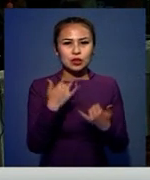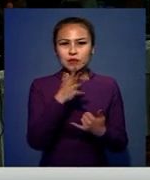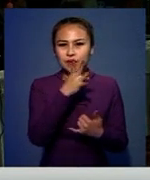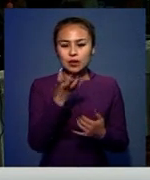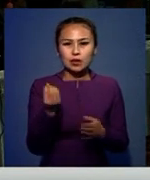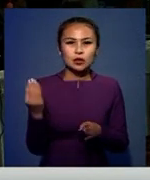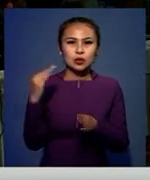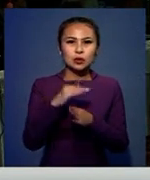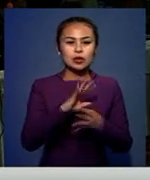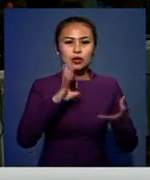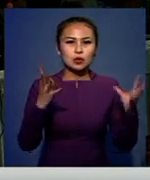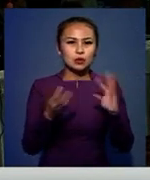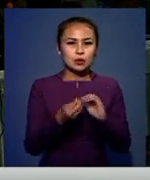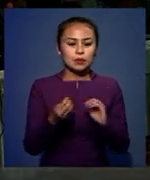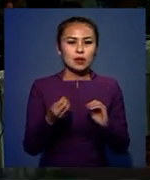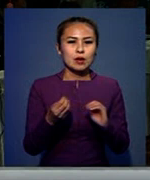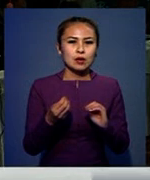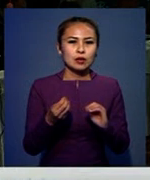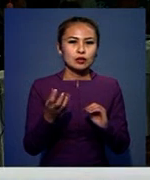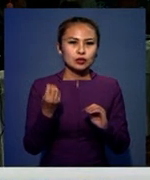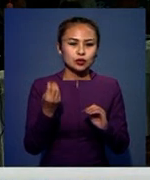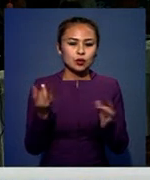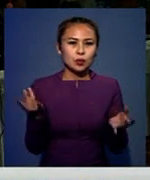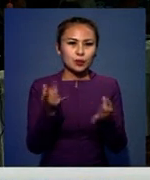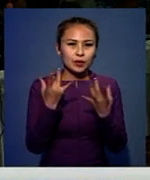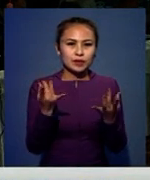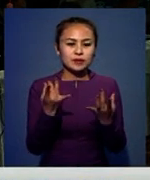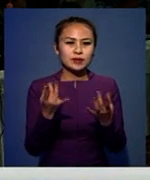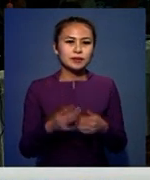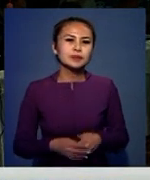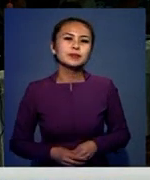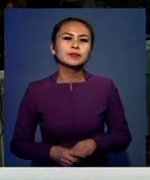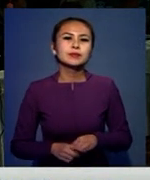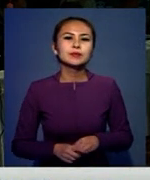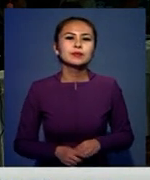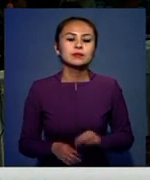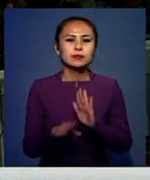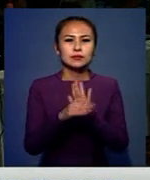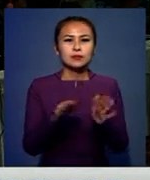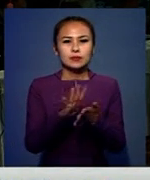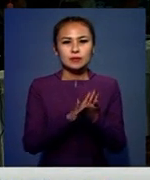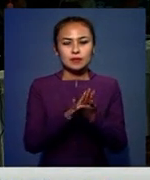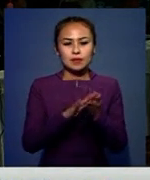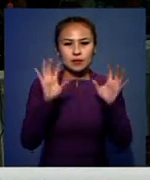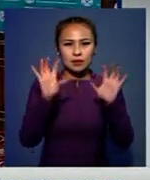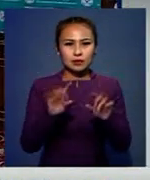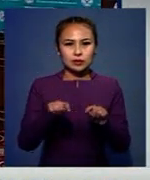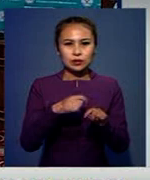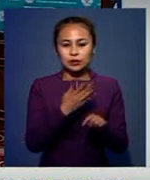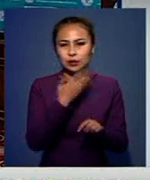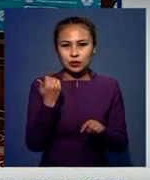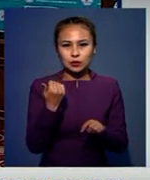айтатын болсам, жалпы осыған дейін келіп бізге пікір білдіріп жатқан халықаралық байқаушылар сайлау науқанында ешқандай заң бұзушылық болған жоқ